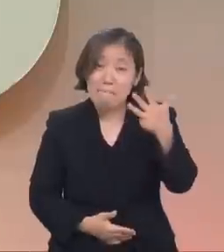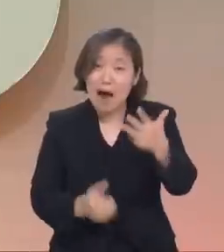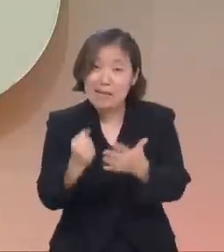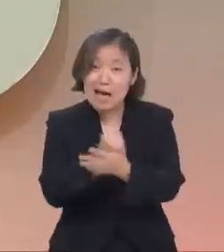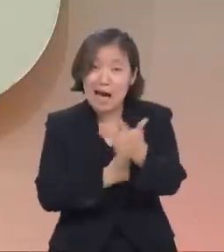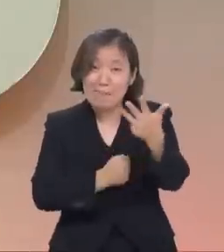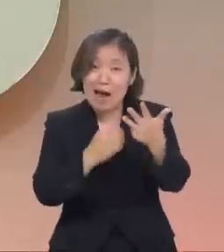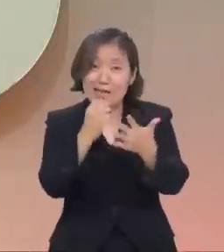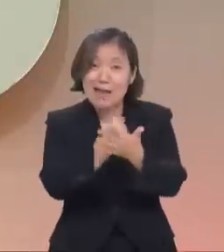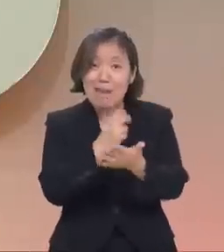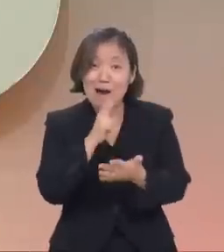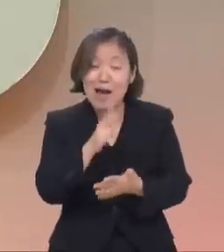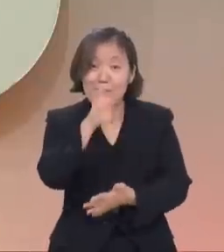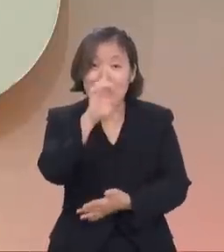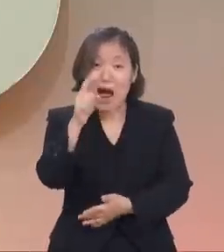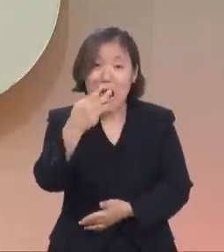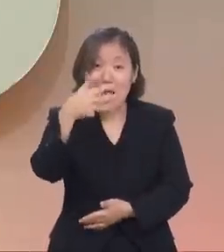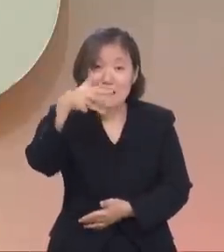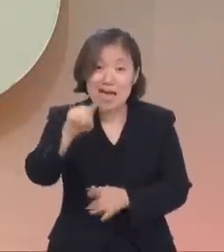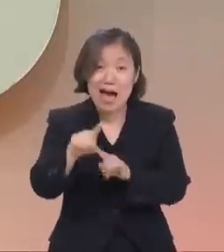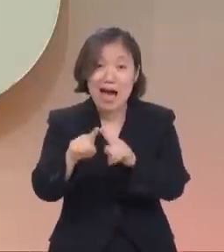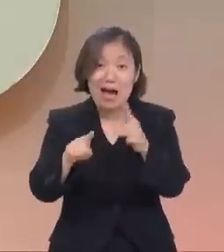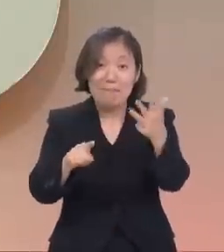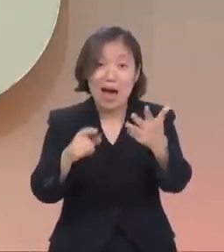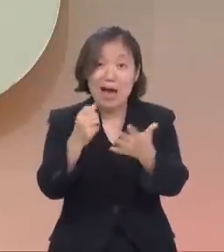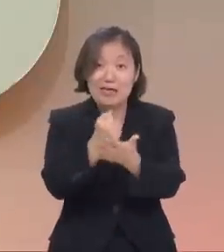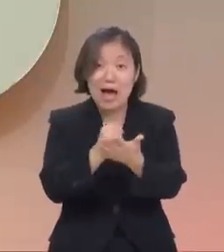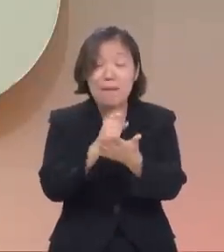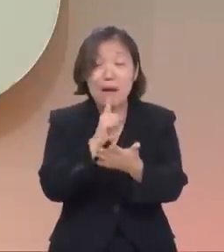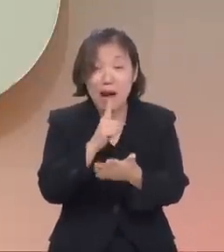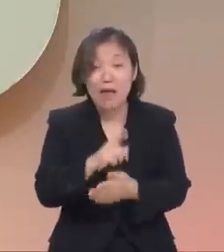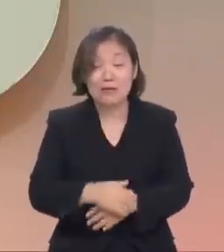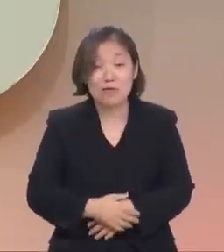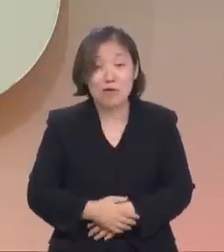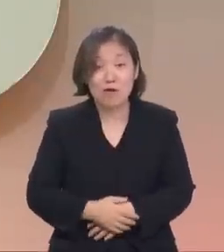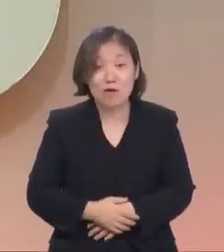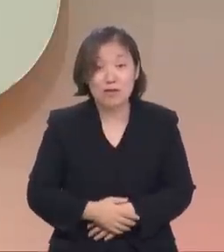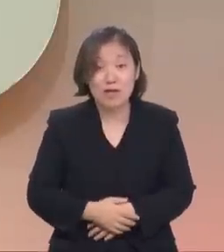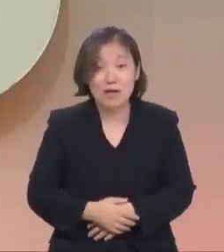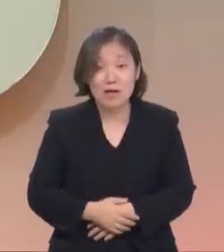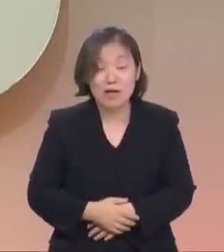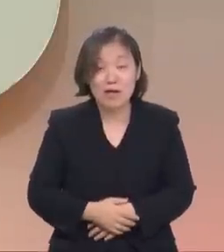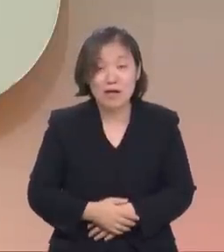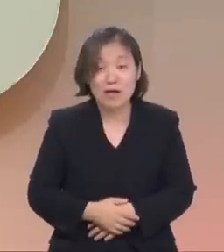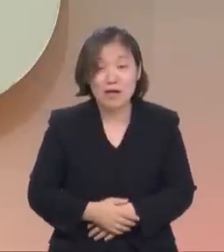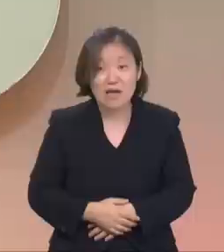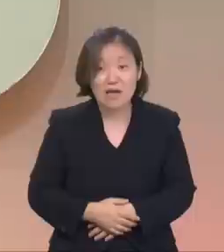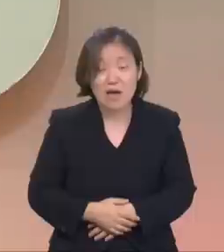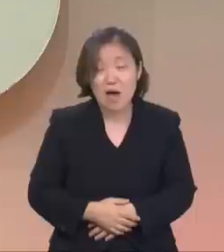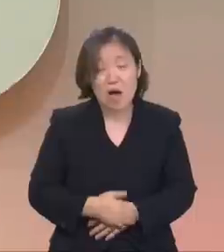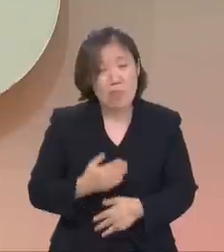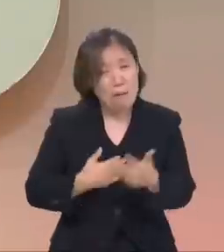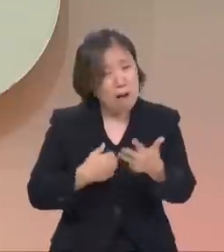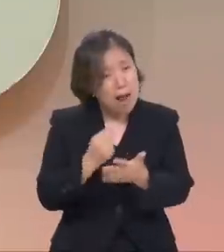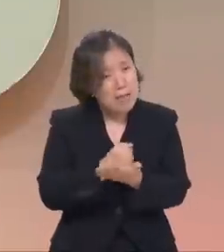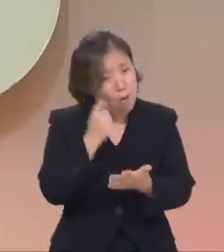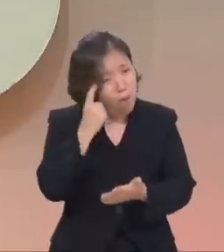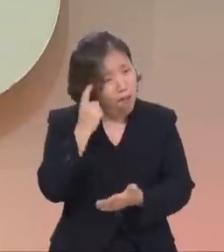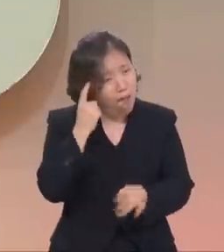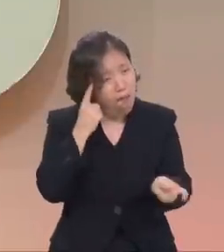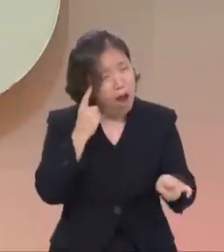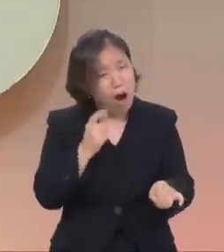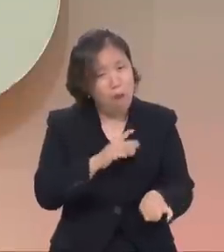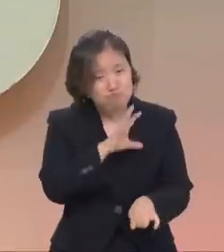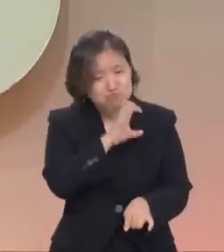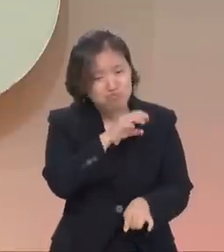팔자 팔자 하잖아요 내 팔자가 왜 일어나 니 팔자는 왜 이러냐 왜 우리 팔자는 왜